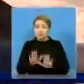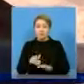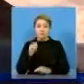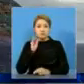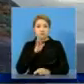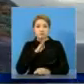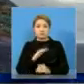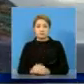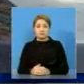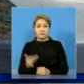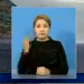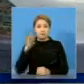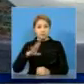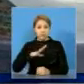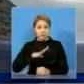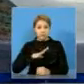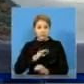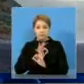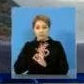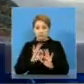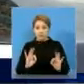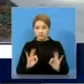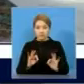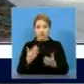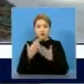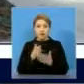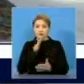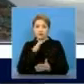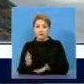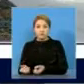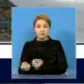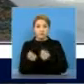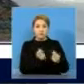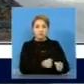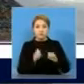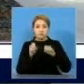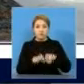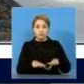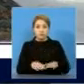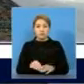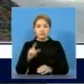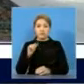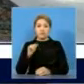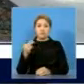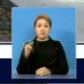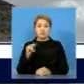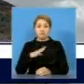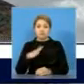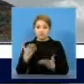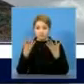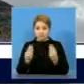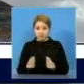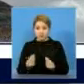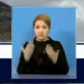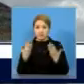женщина. Всегда было прекрасно. Вот вовремя вывозили у нас мусор. Понедельник, четверг наш день.